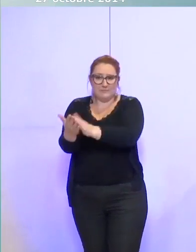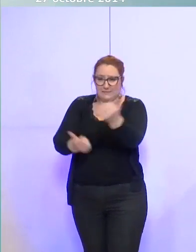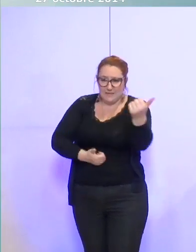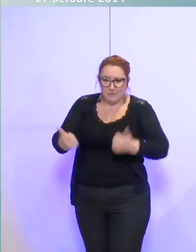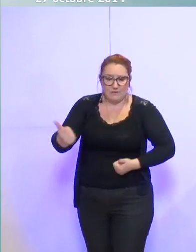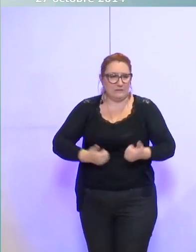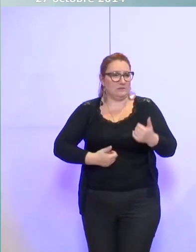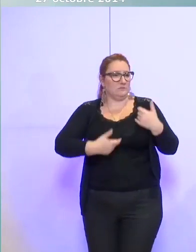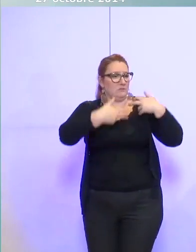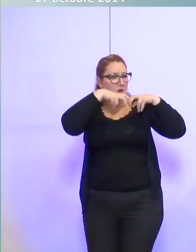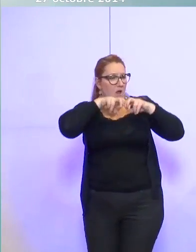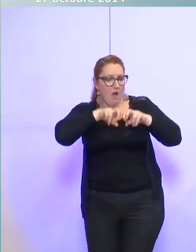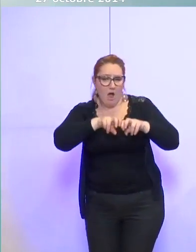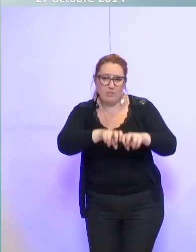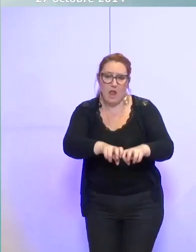d'analyse,